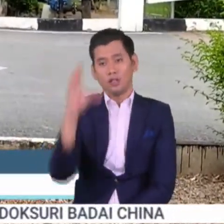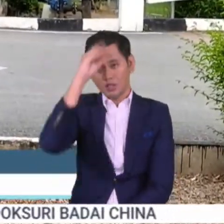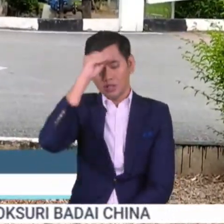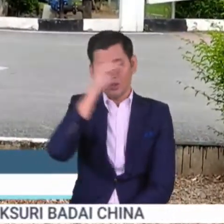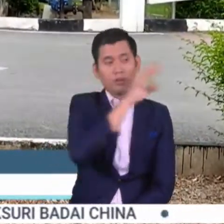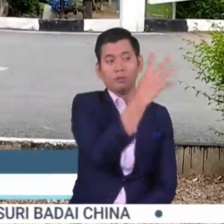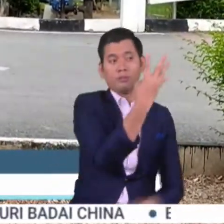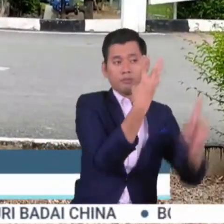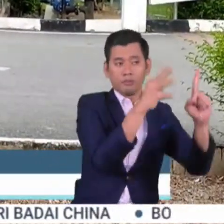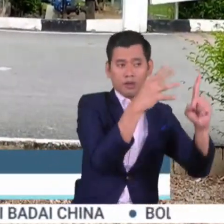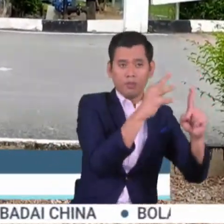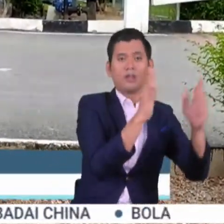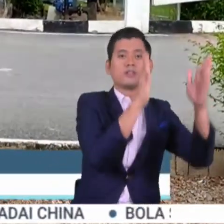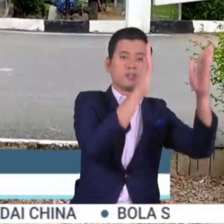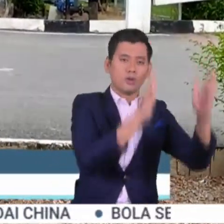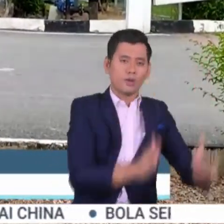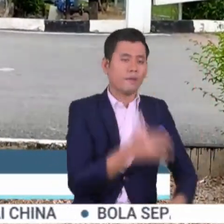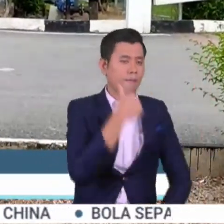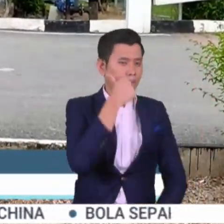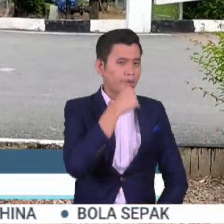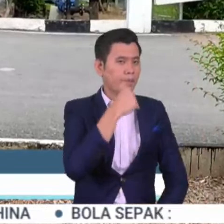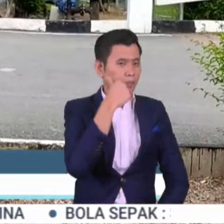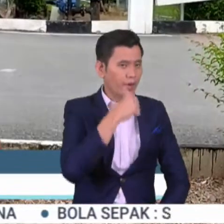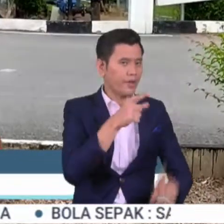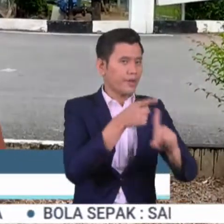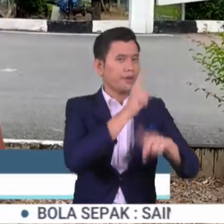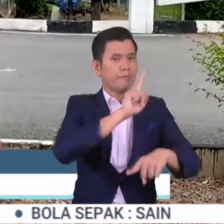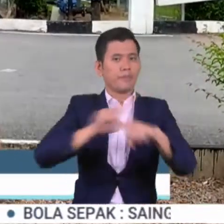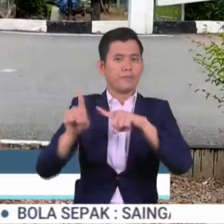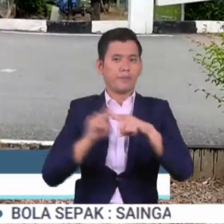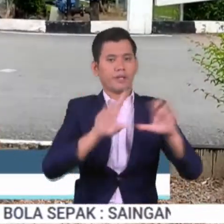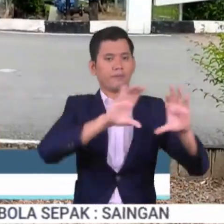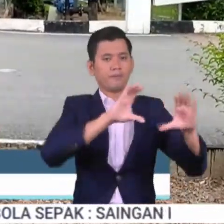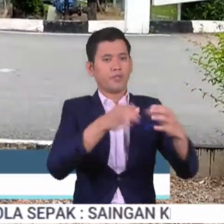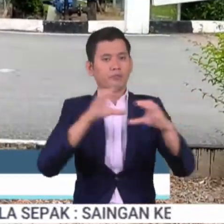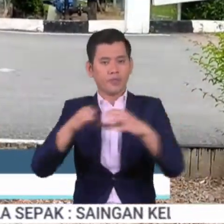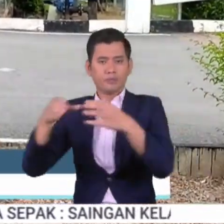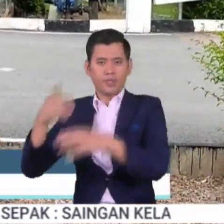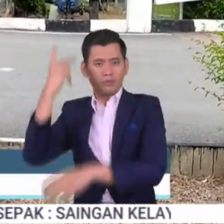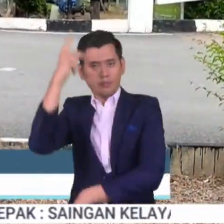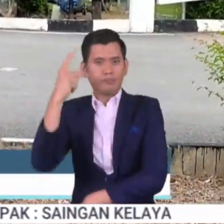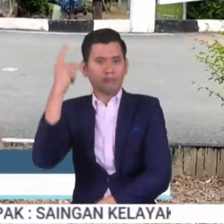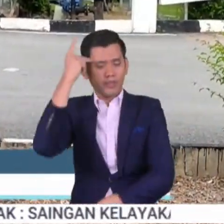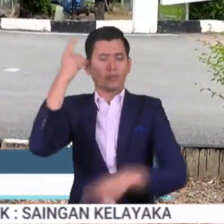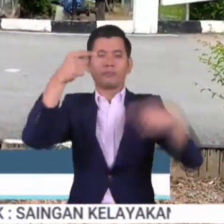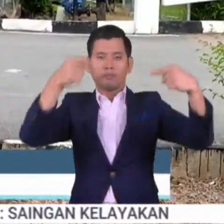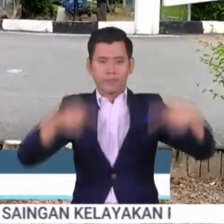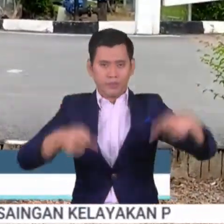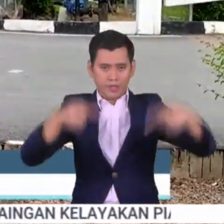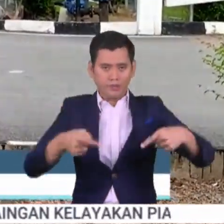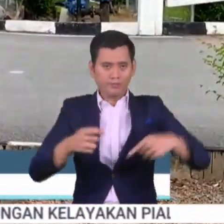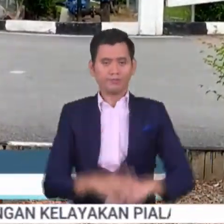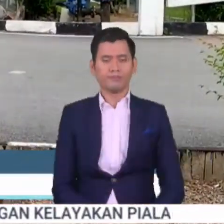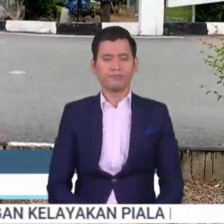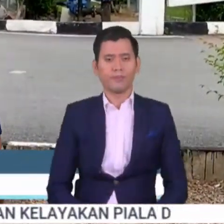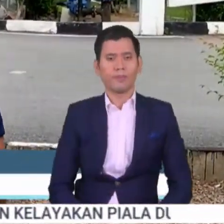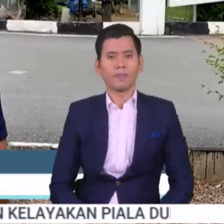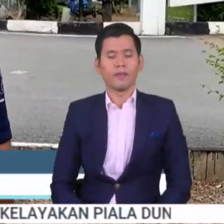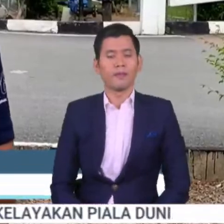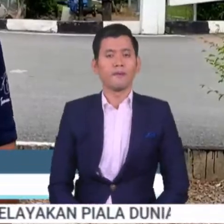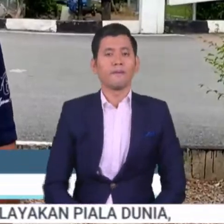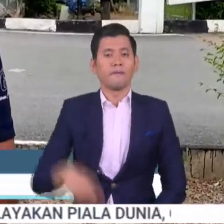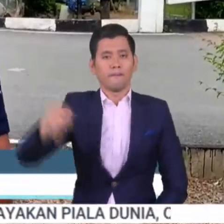dan 14 merupakan calon wanita dari pelbagai parti yang bertanding. Untuk makluman juga,